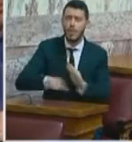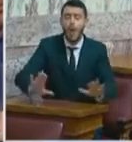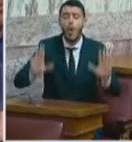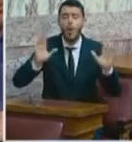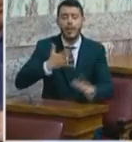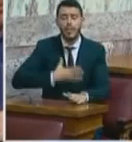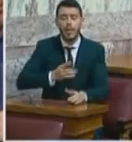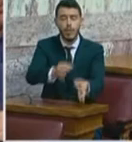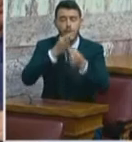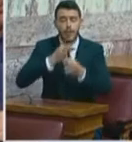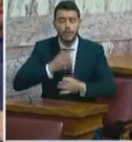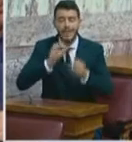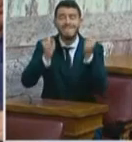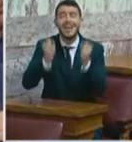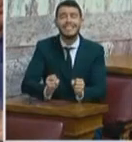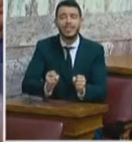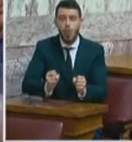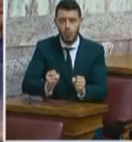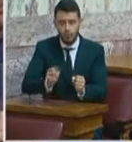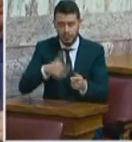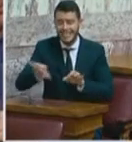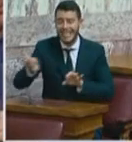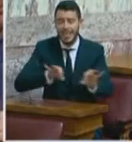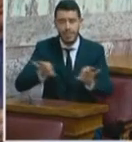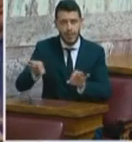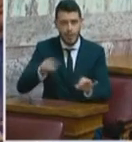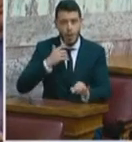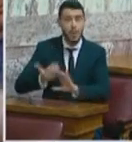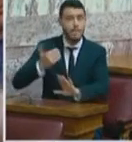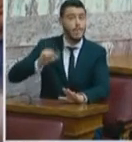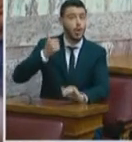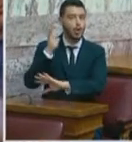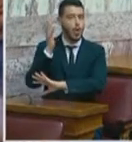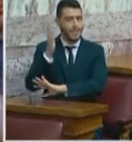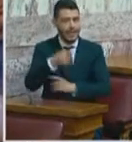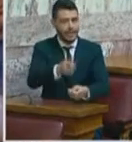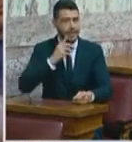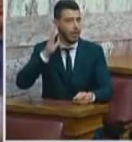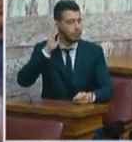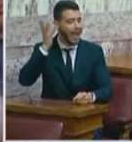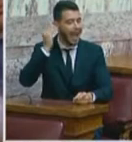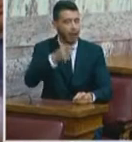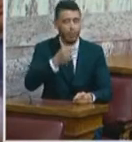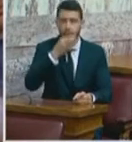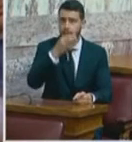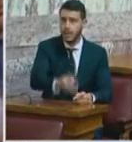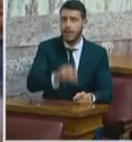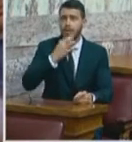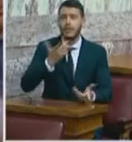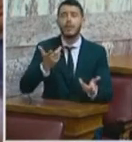πλαίσιο. Σας άκουσα στην πρωτομιλία σας να λέτε ότι η έξοδο στις αγορές είναι